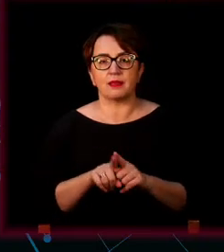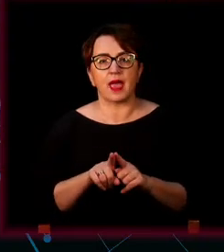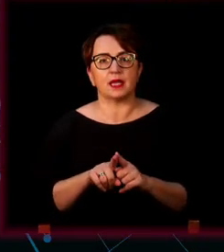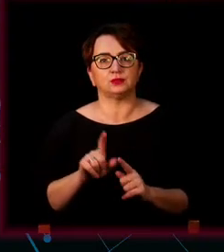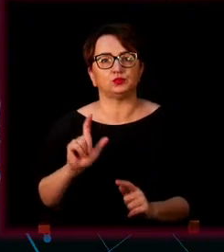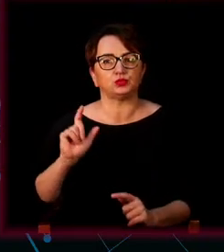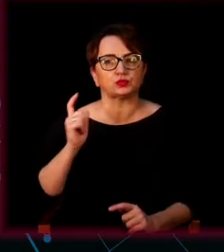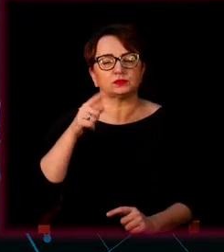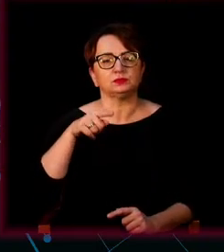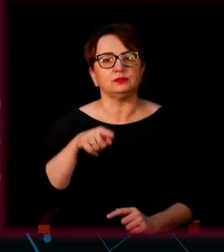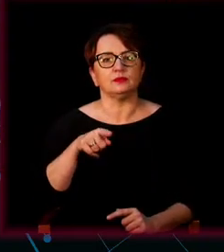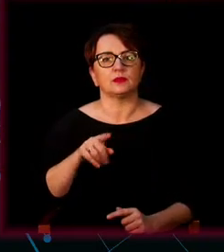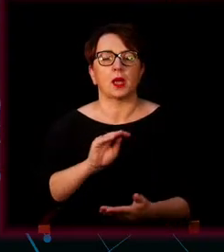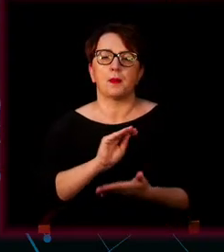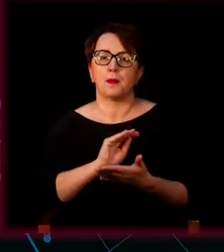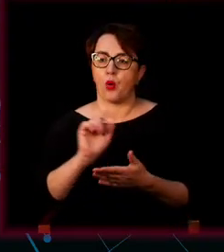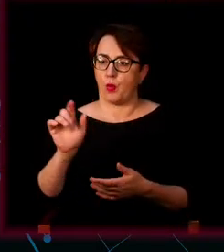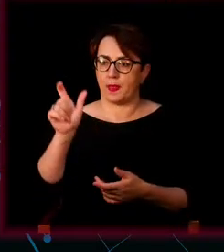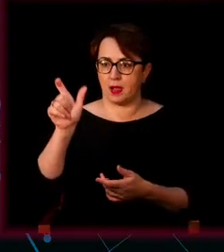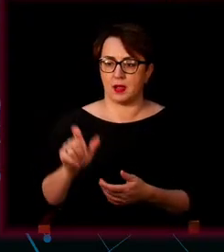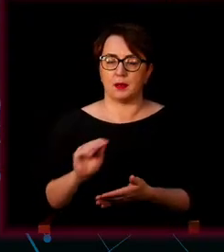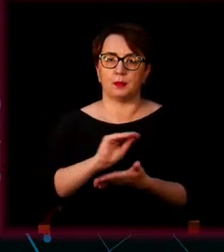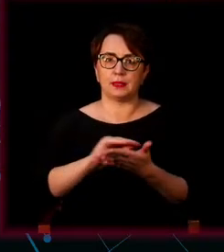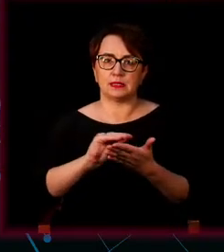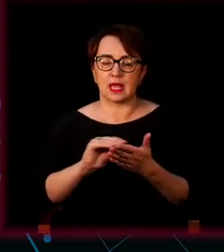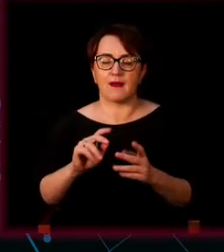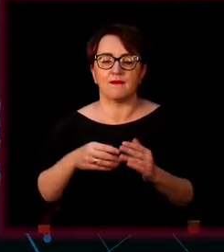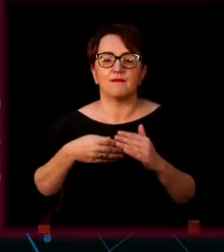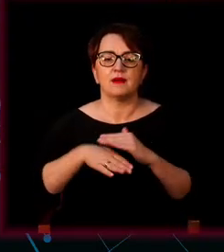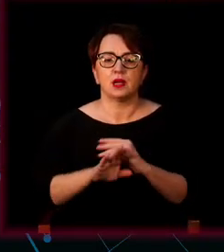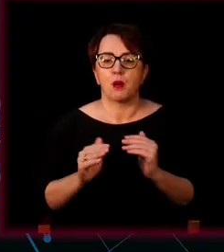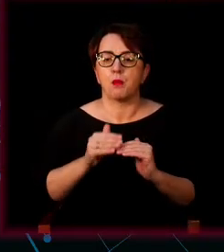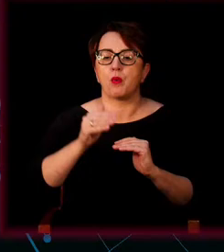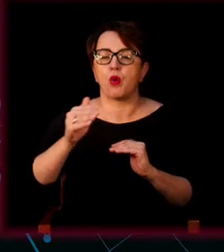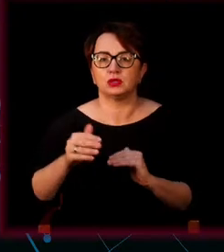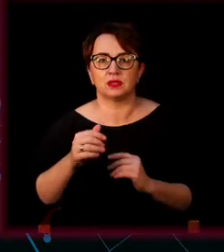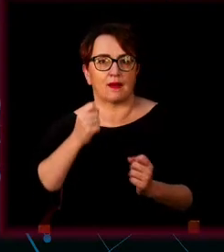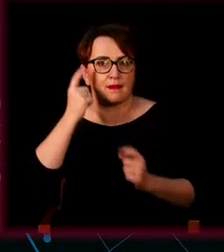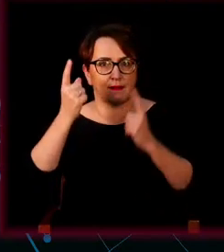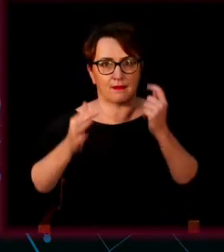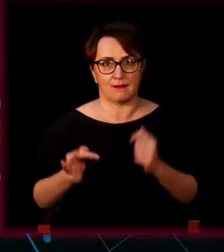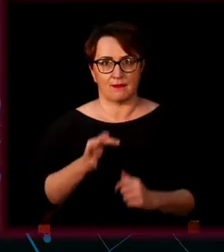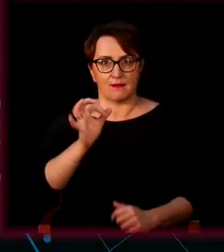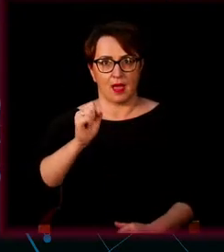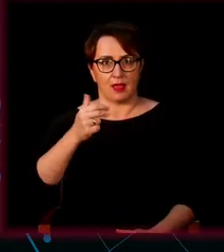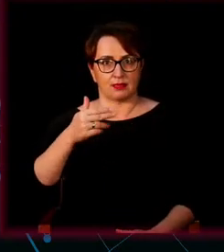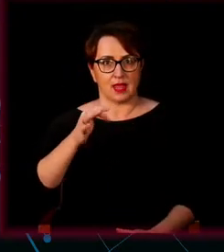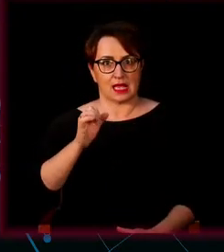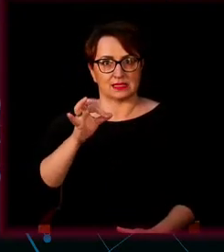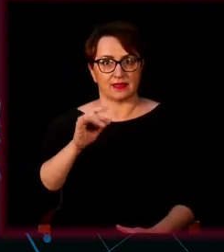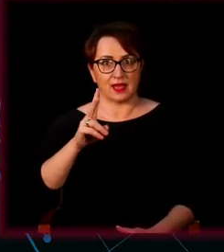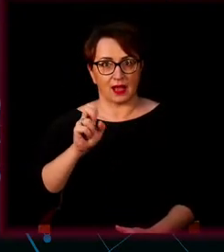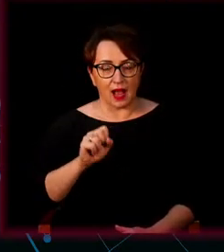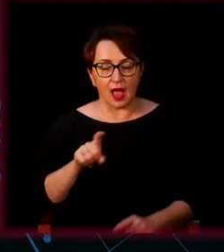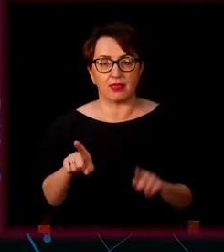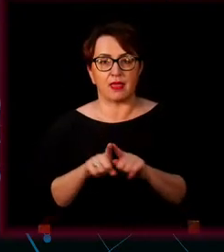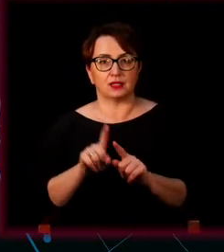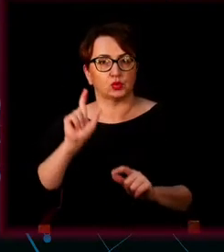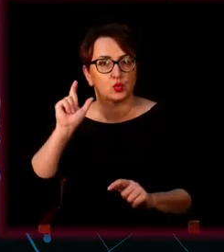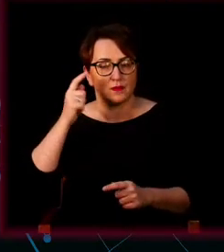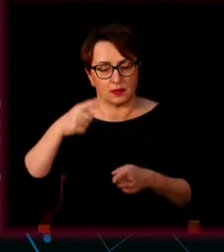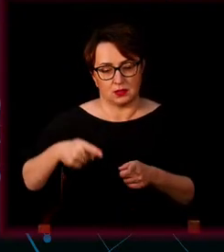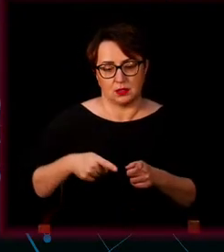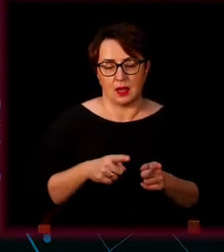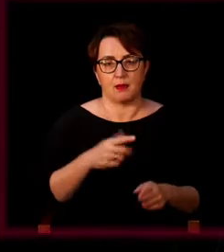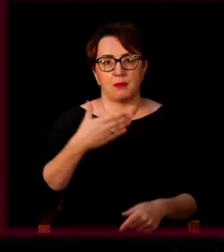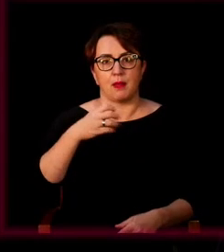takiej pisarki, która wyszła poza fantastykę, została też dobrze przyjęta przez tak zwany mainstream. Lewa